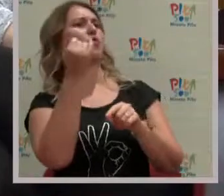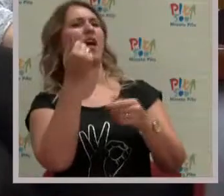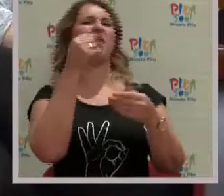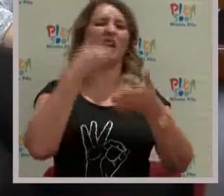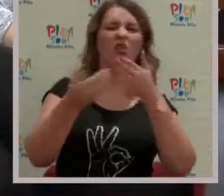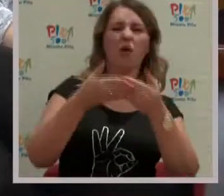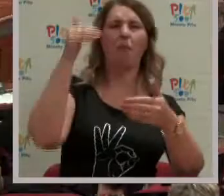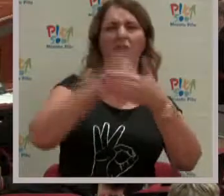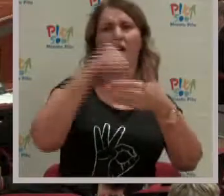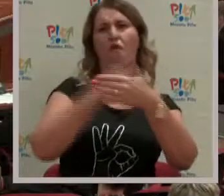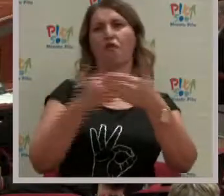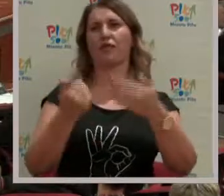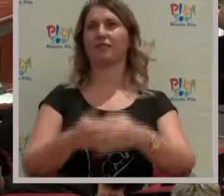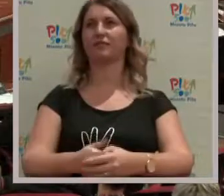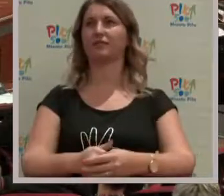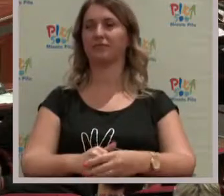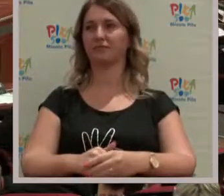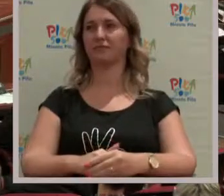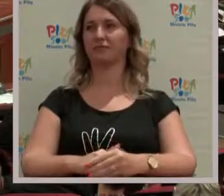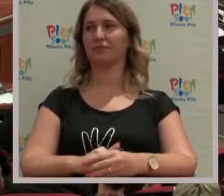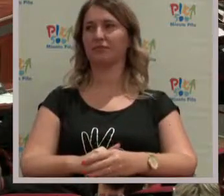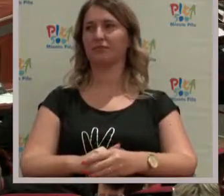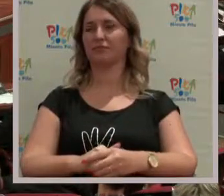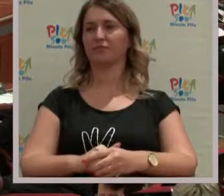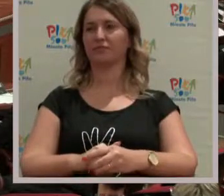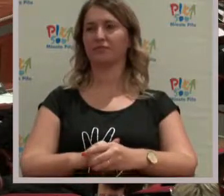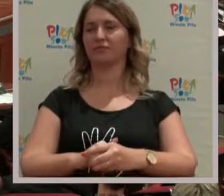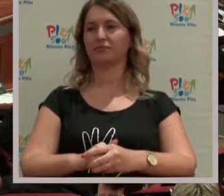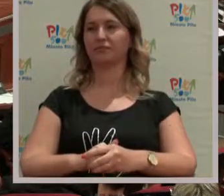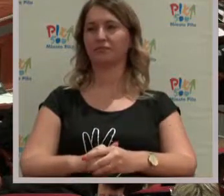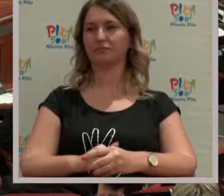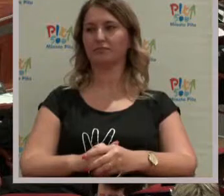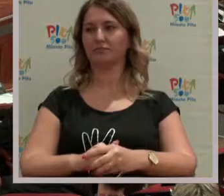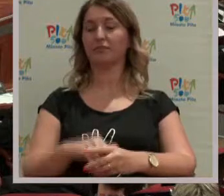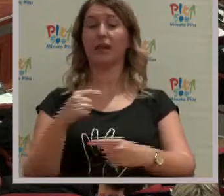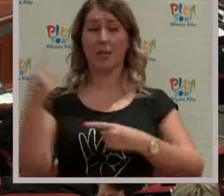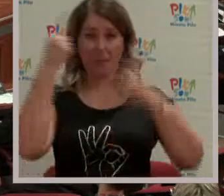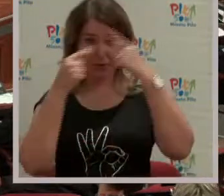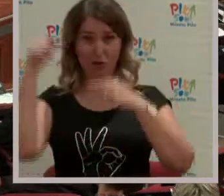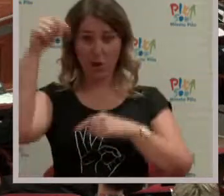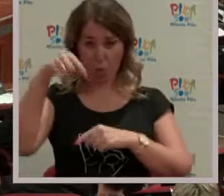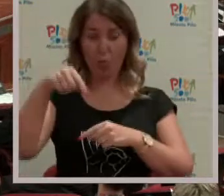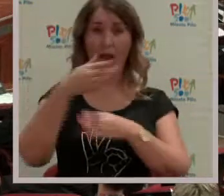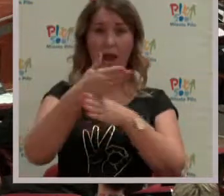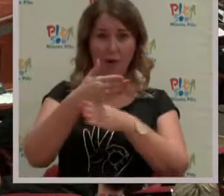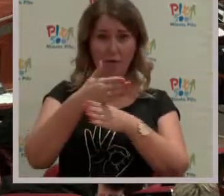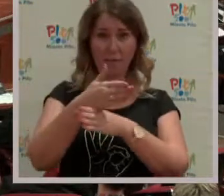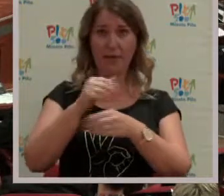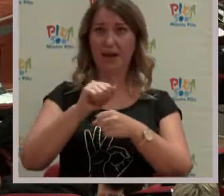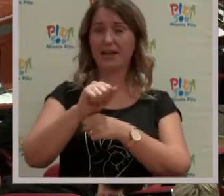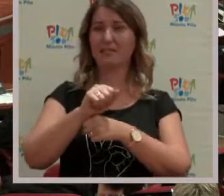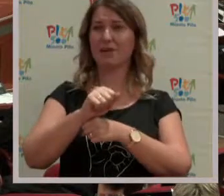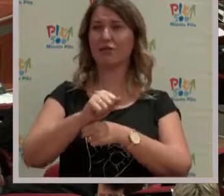Myślę, że warto o tym pamiętać. Ja myślę, że tutaj ta społeczność Pilska jest tak